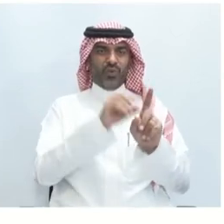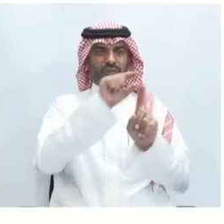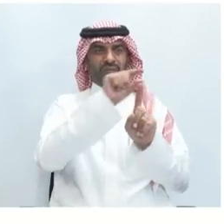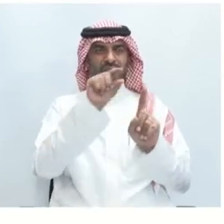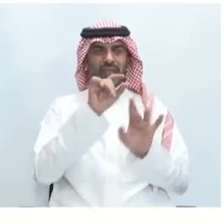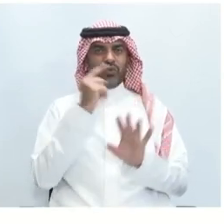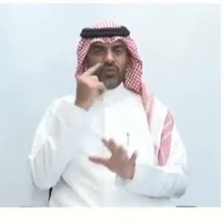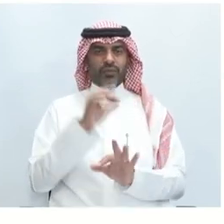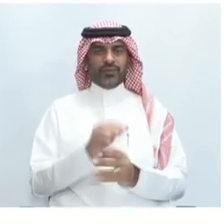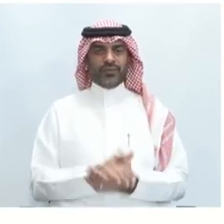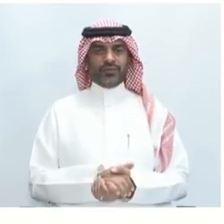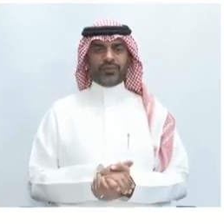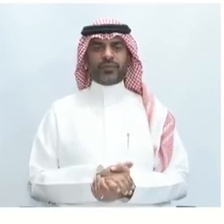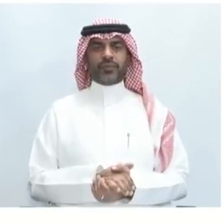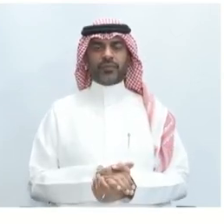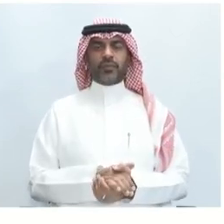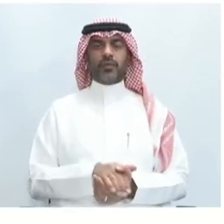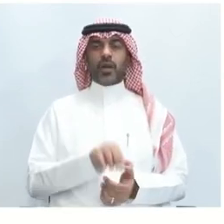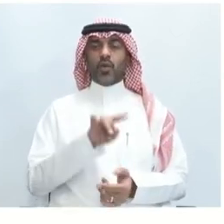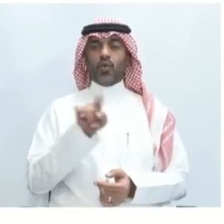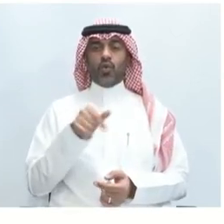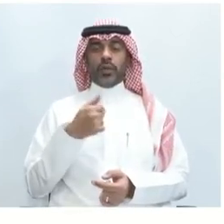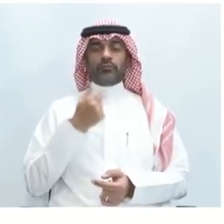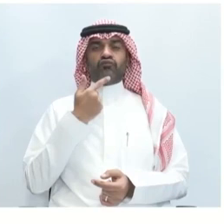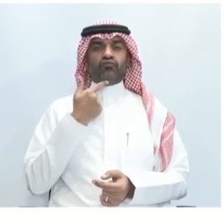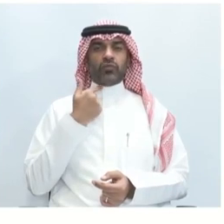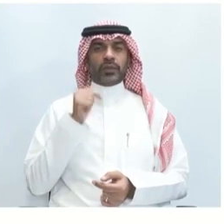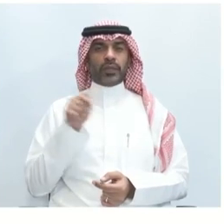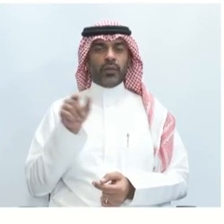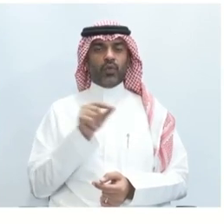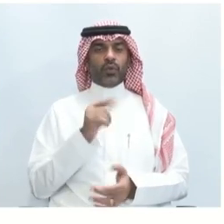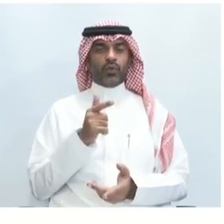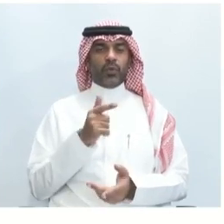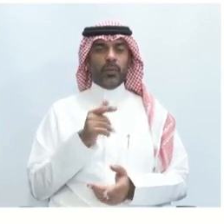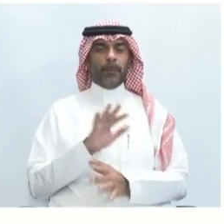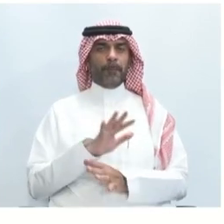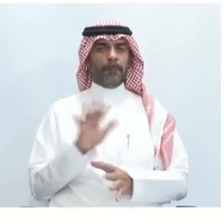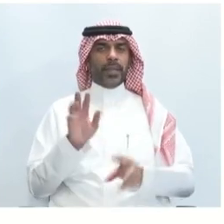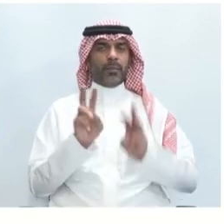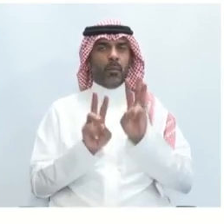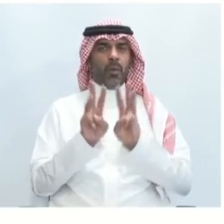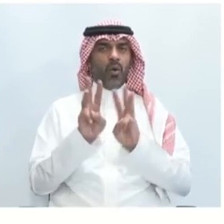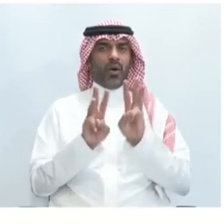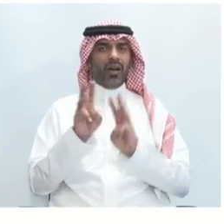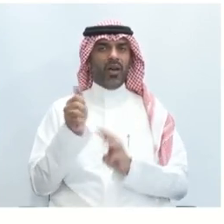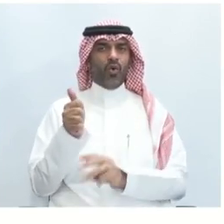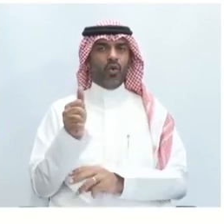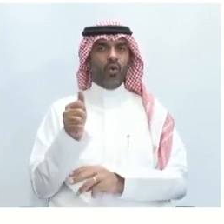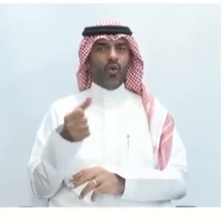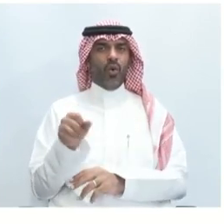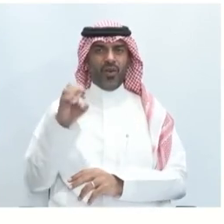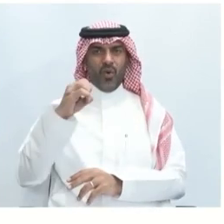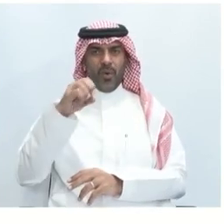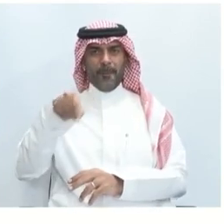ماذا سنحتاج في هذه الوحده او ما هي الادوات التي سنحتاجها فقط سنحتاج الى موقع اوبن روبرتا